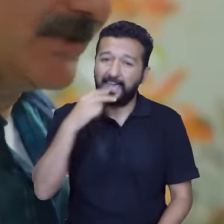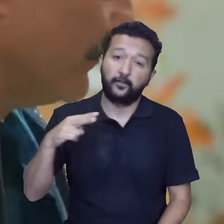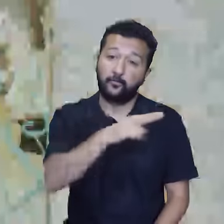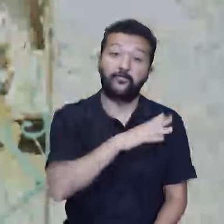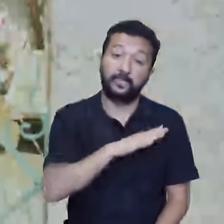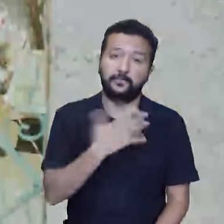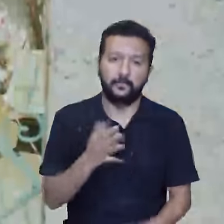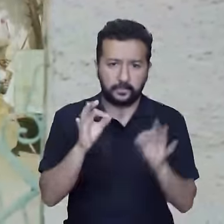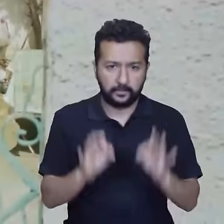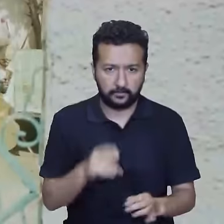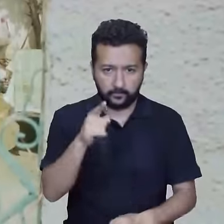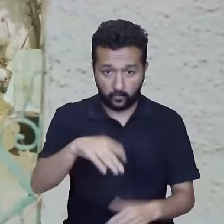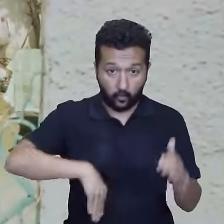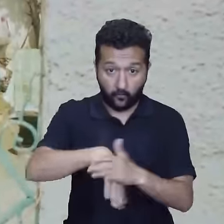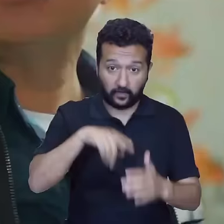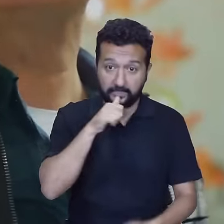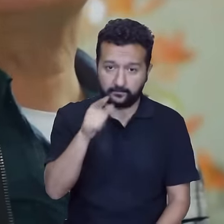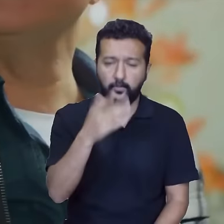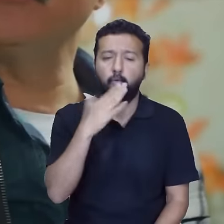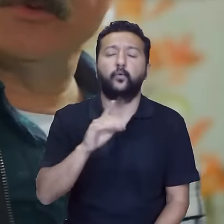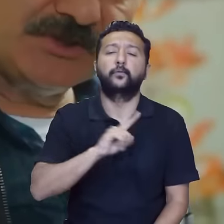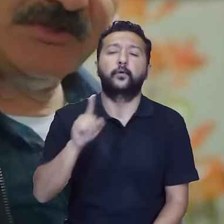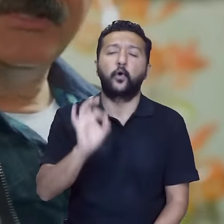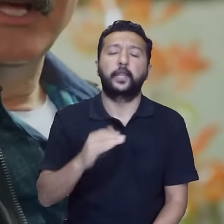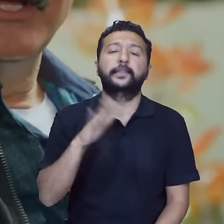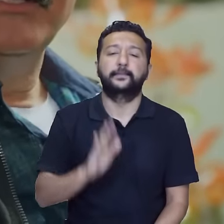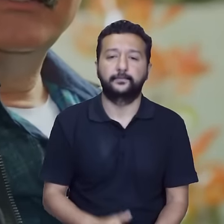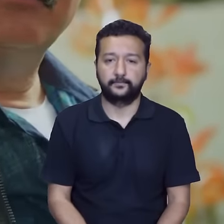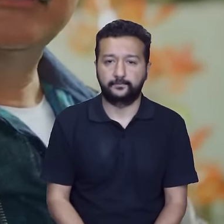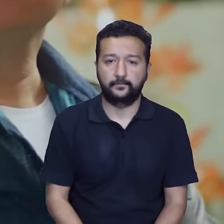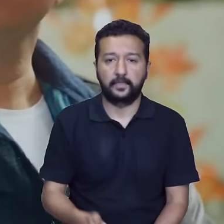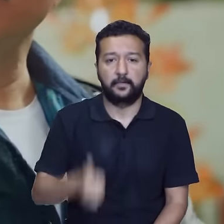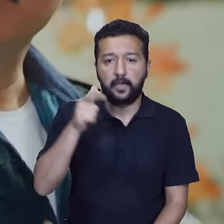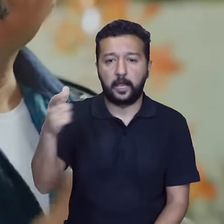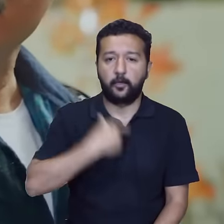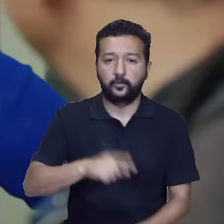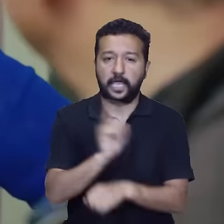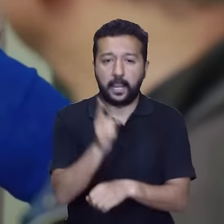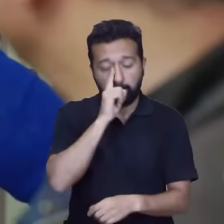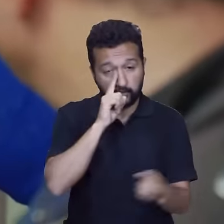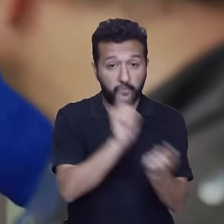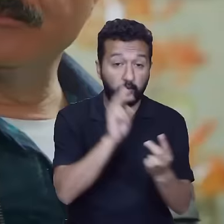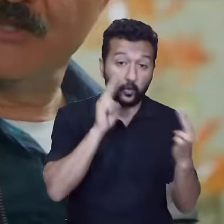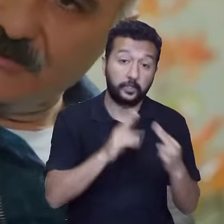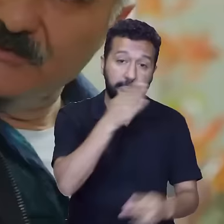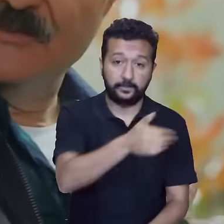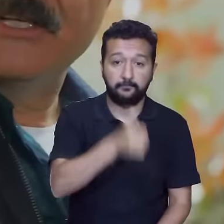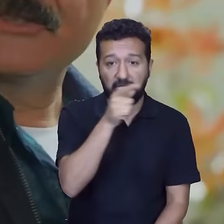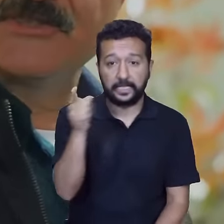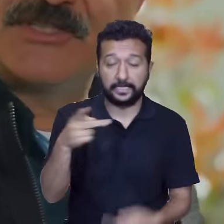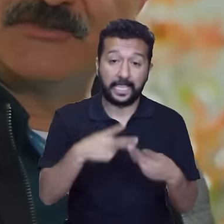yolculuk var zaten. Gene mi kovdu seni bu adam? Yok canım, öyle bir şey değil. Bakanın özel kalem müdürüyle görüşmeye gidiyorum.